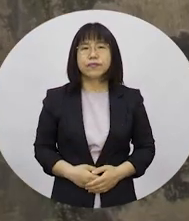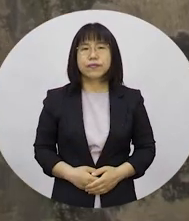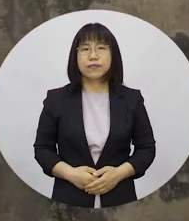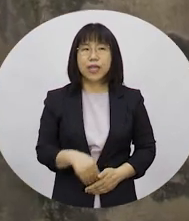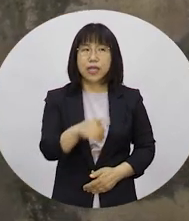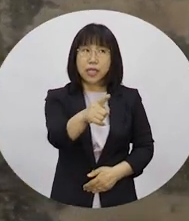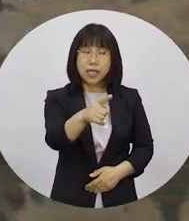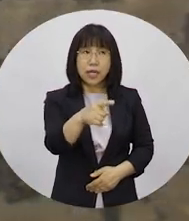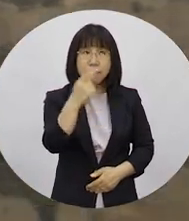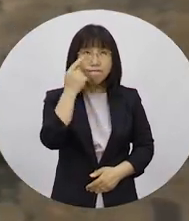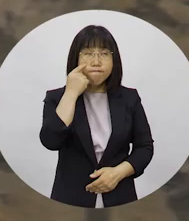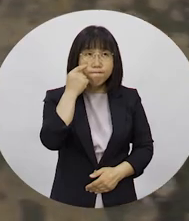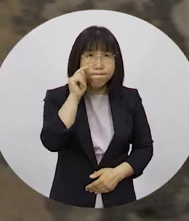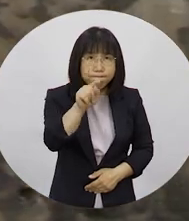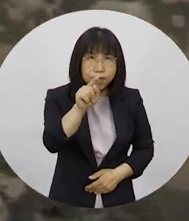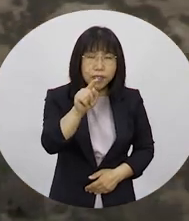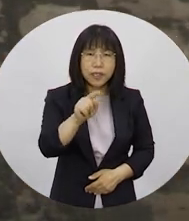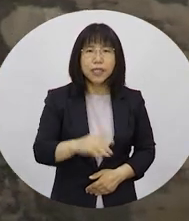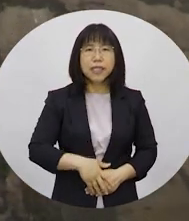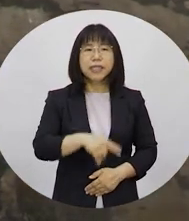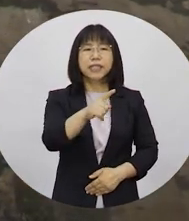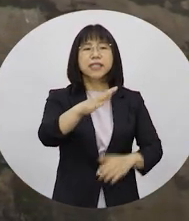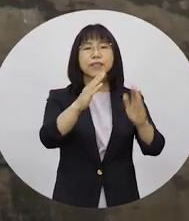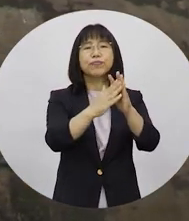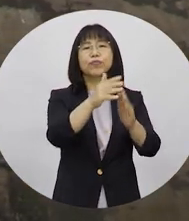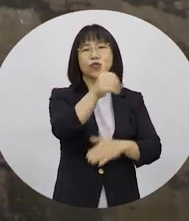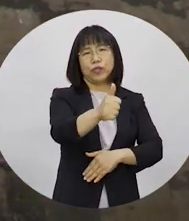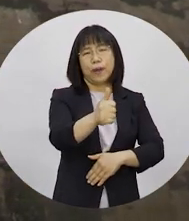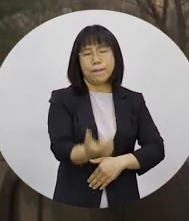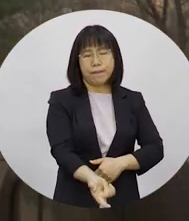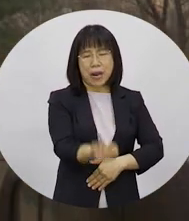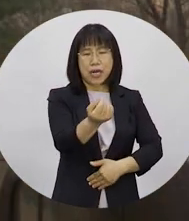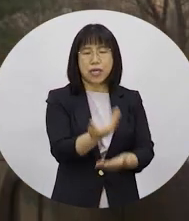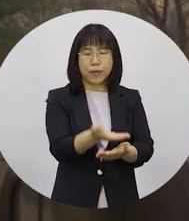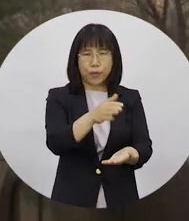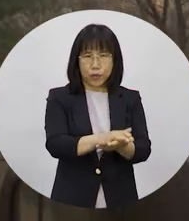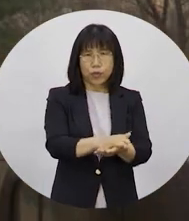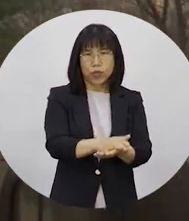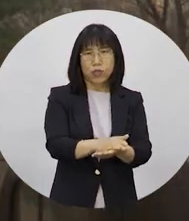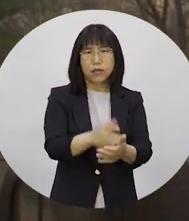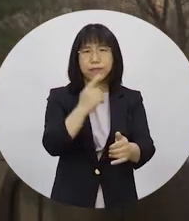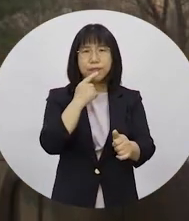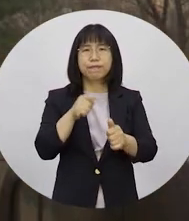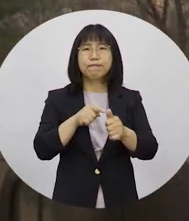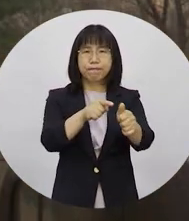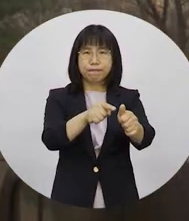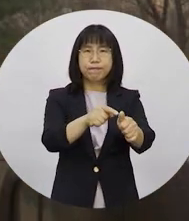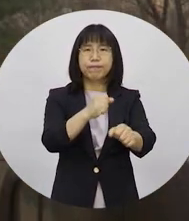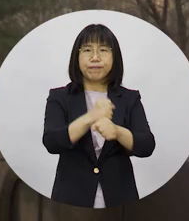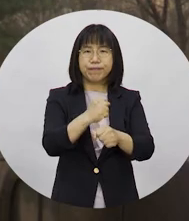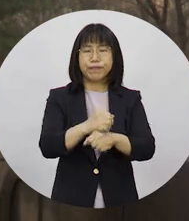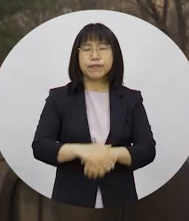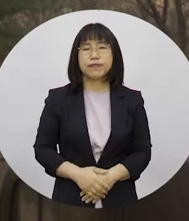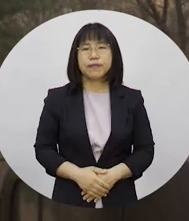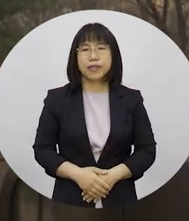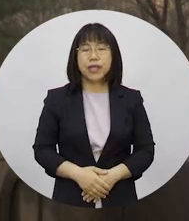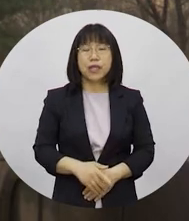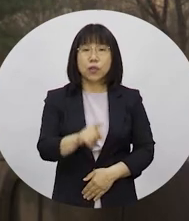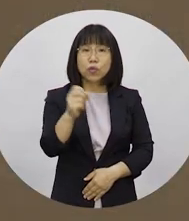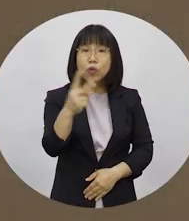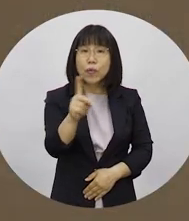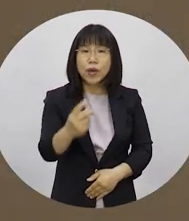점검결과 지적된 시설물에 대해서는 소유자나 관리자의 게 즉시 보수 보강 등 안전 조치를 취했습니다